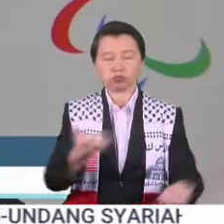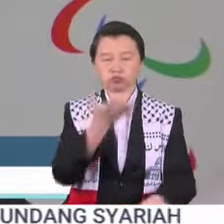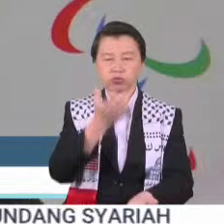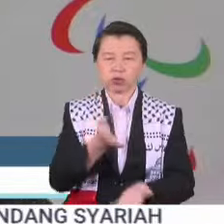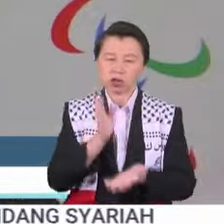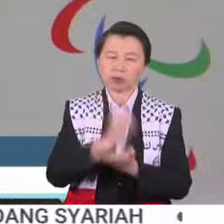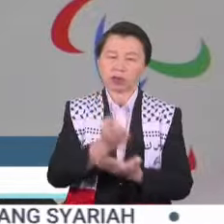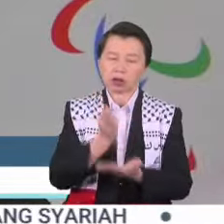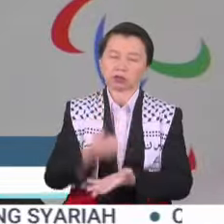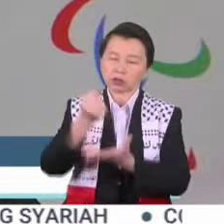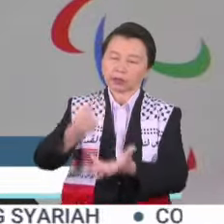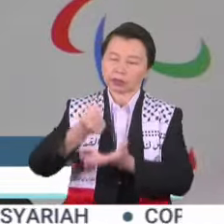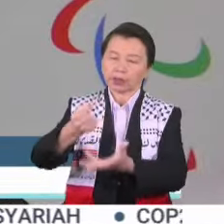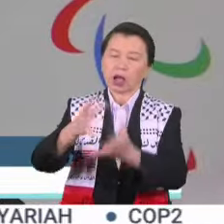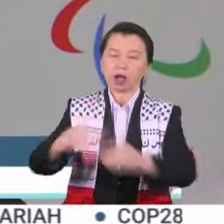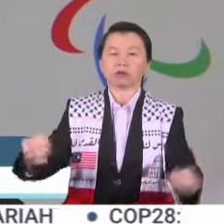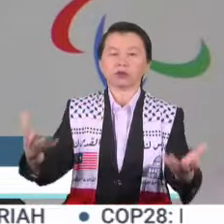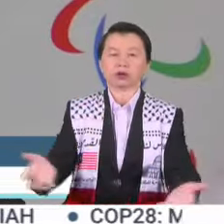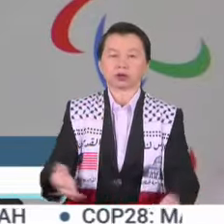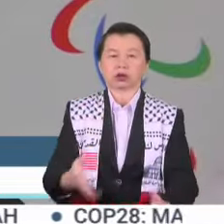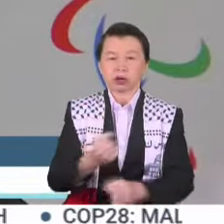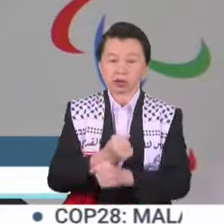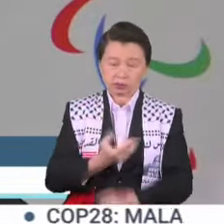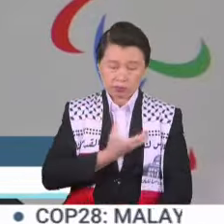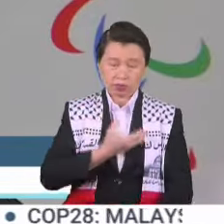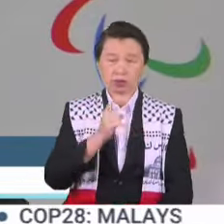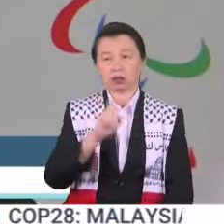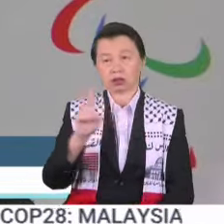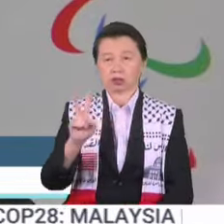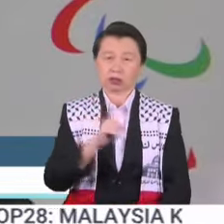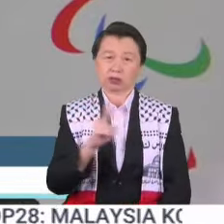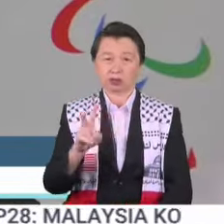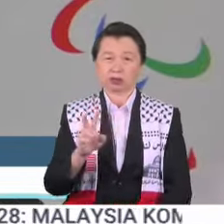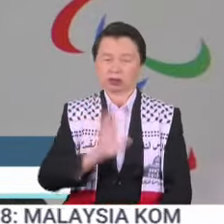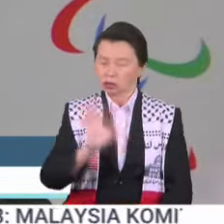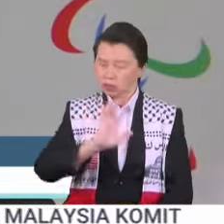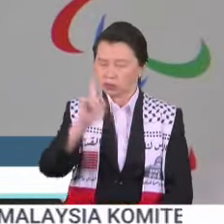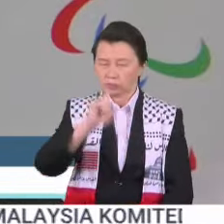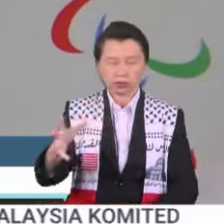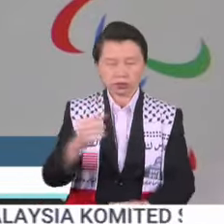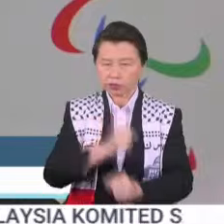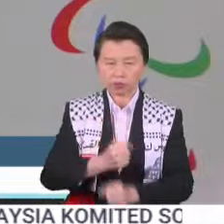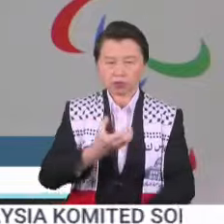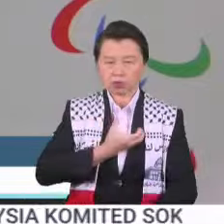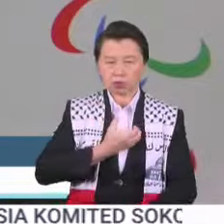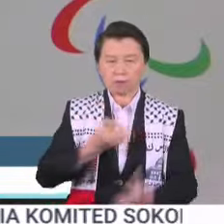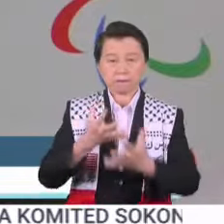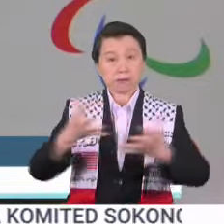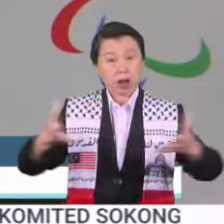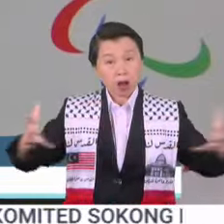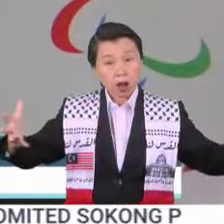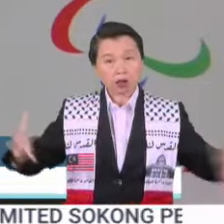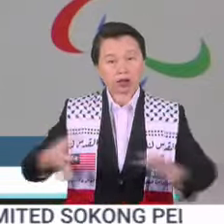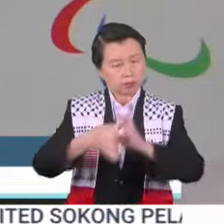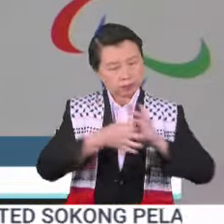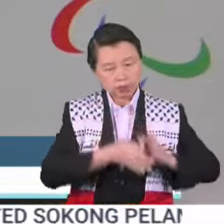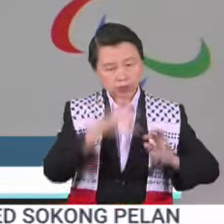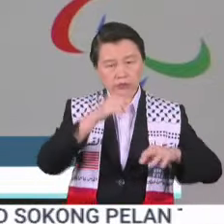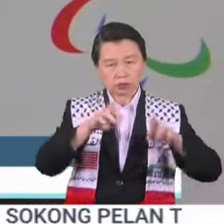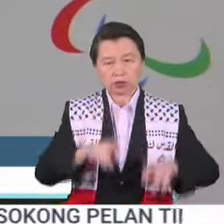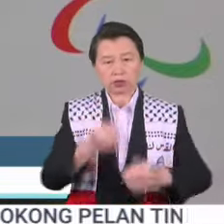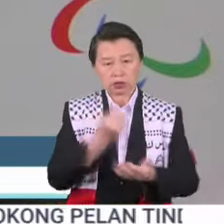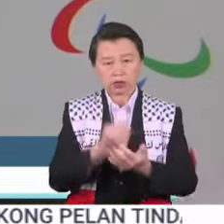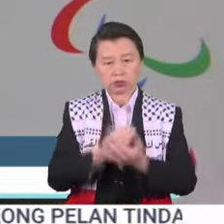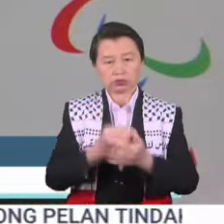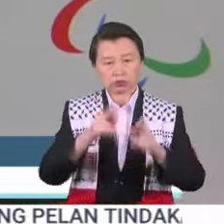bagi bajet, takkan kita setakat 1-2 emas. You have to get a lot of medal if possible. This belongs to rakyat. Ini duit